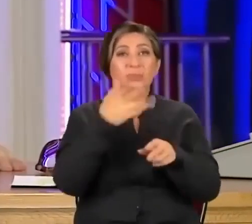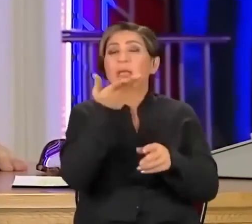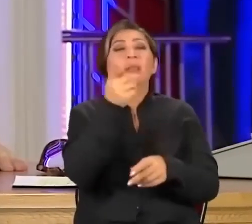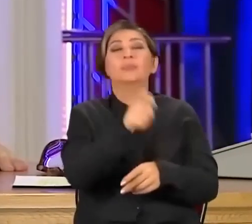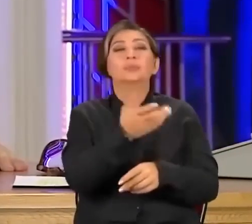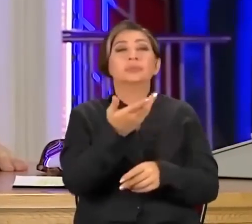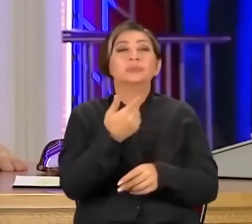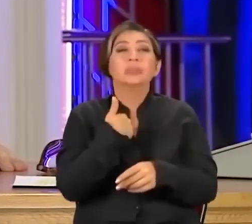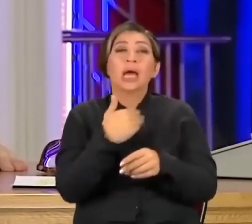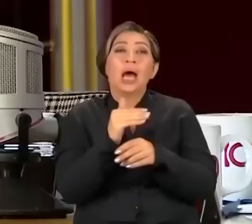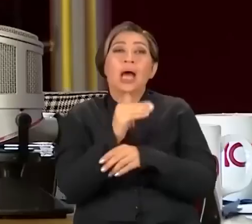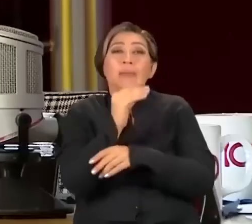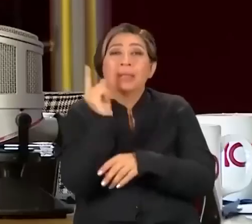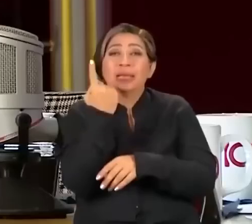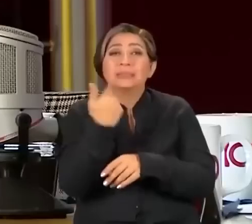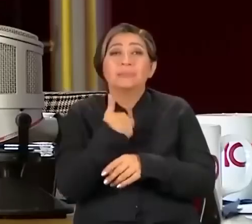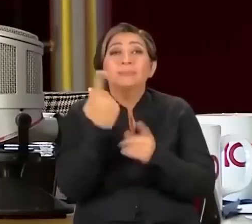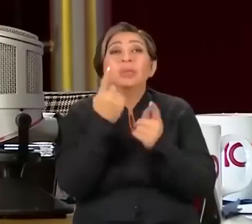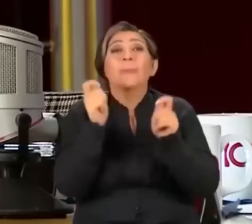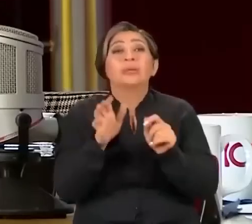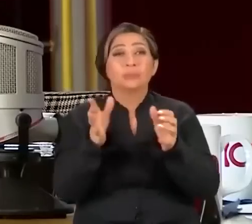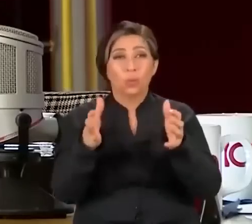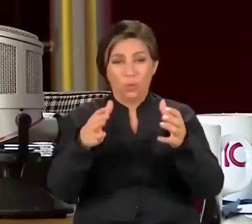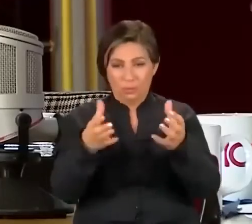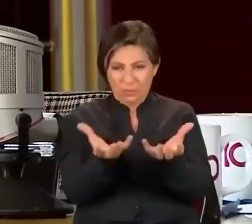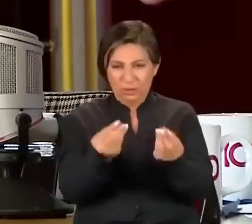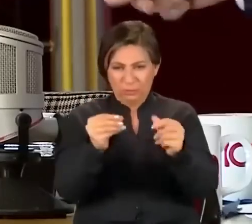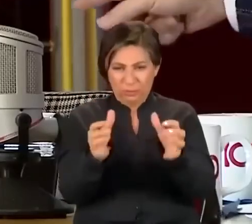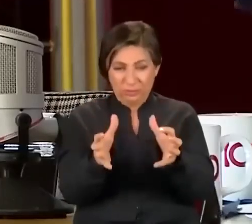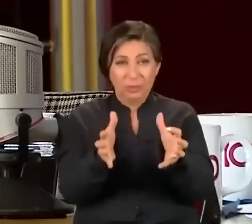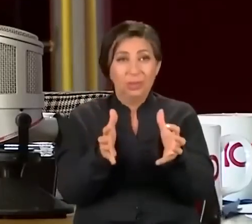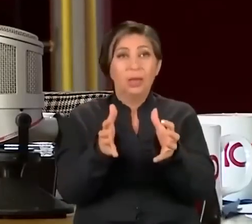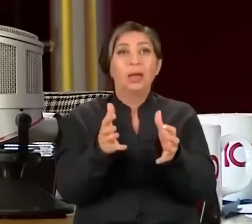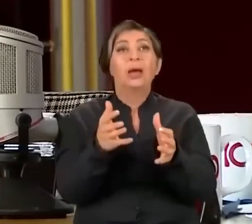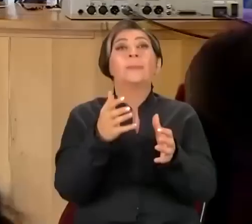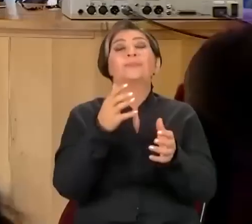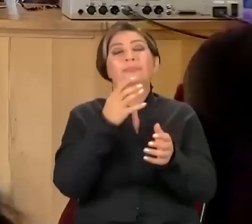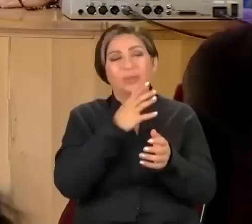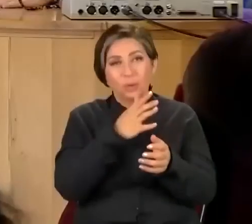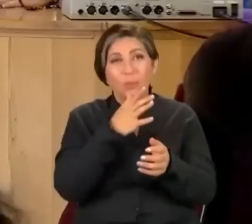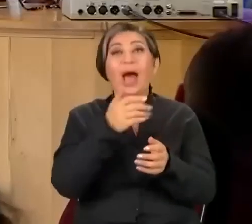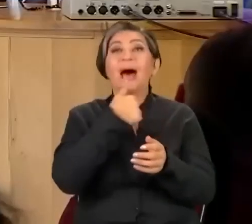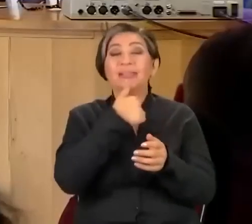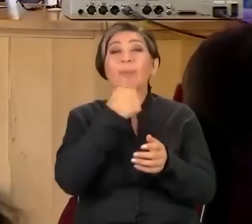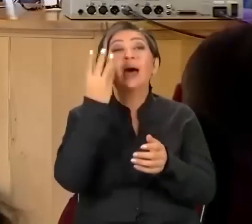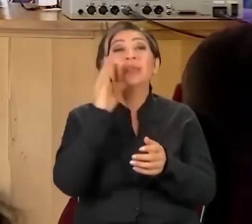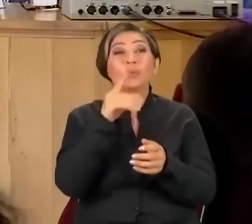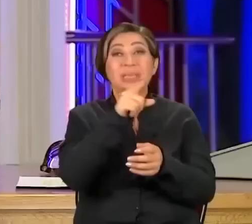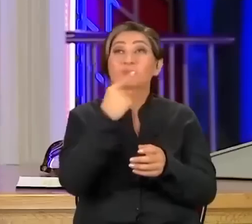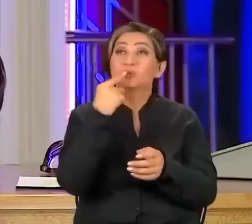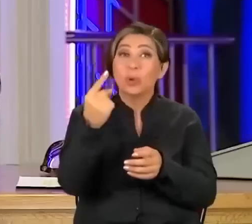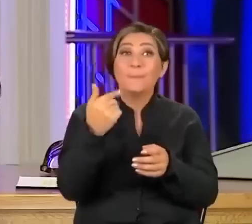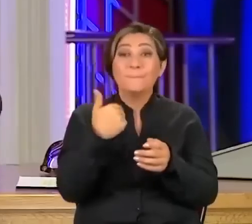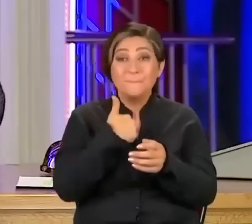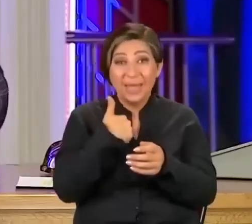bunu yapıyorsun? Çünkü hayatımdaki... Ben bir şey yapmadım. Sadece o... Sen yapamıyorsun. Biliyorum. Şeyde adam da anlamıyor. Sen diyorsun